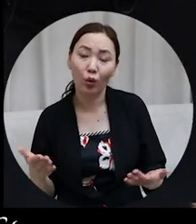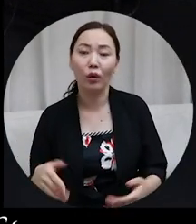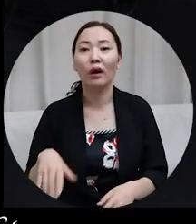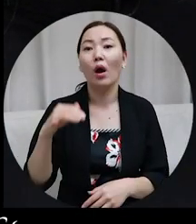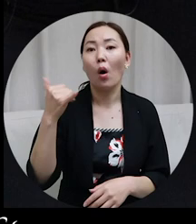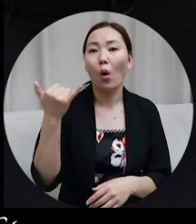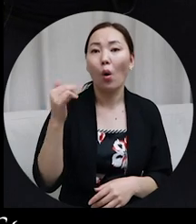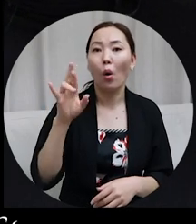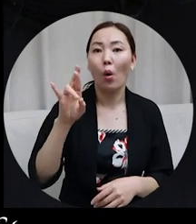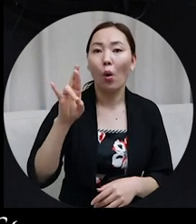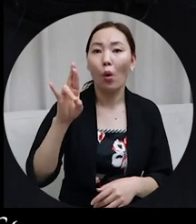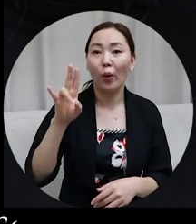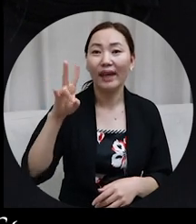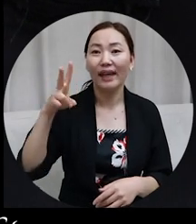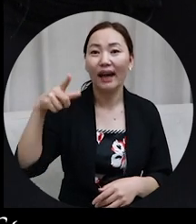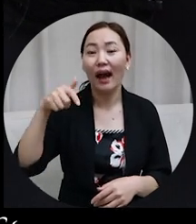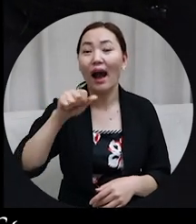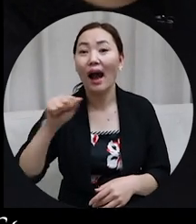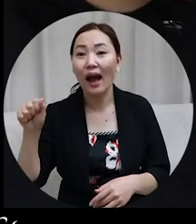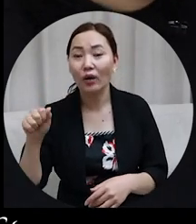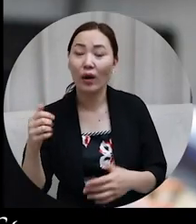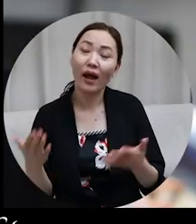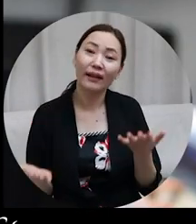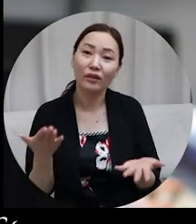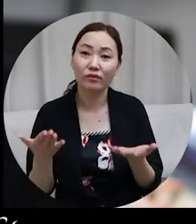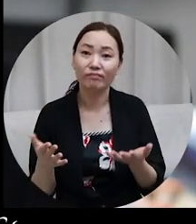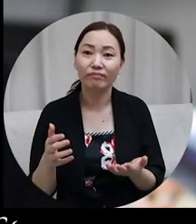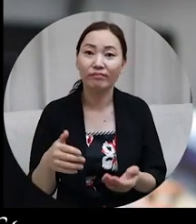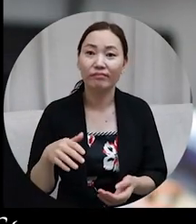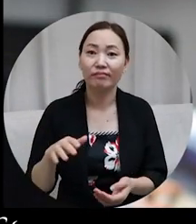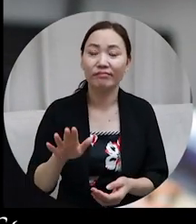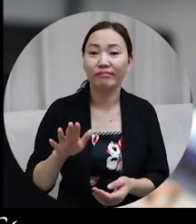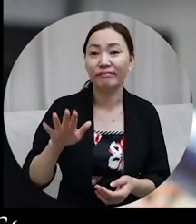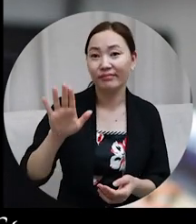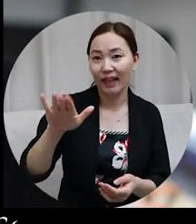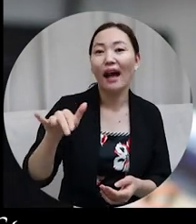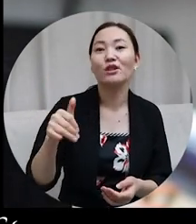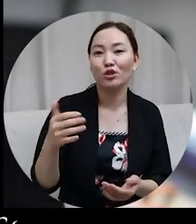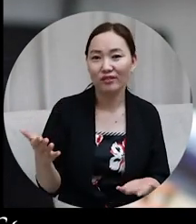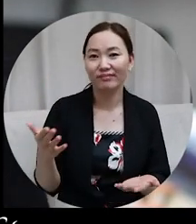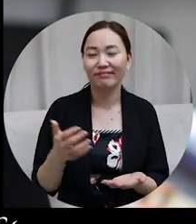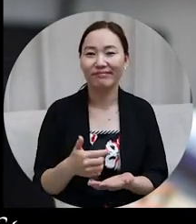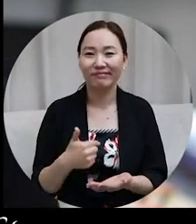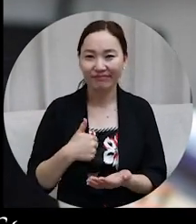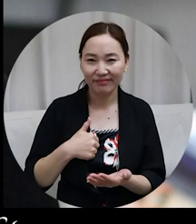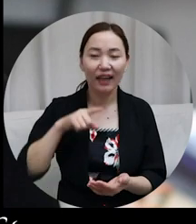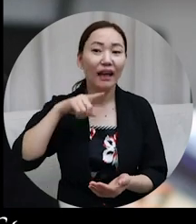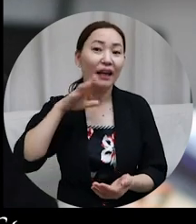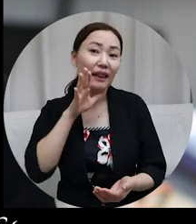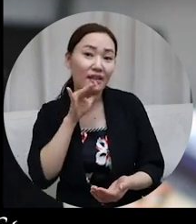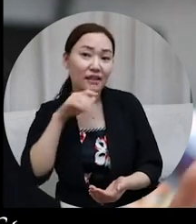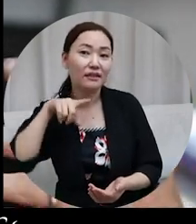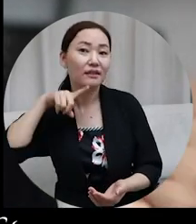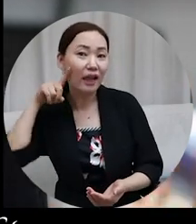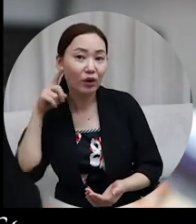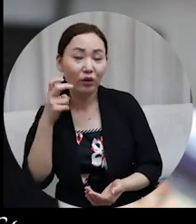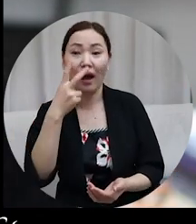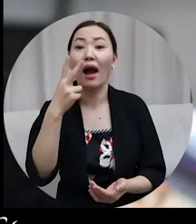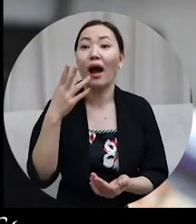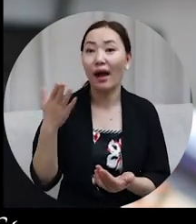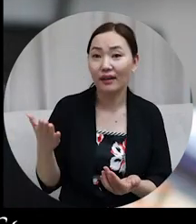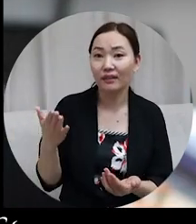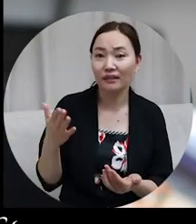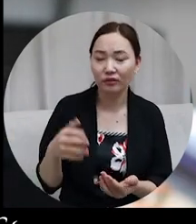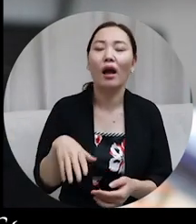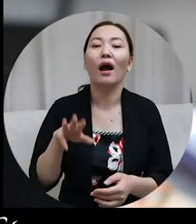аль нь зөвхөн сонсогдож байна. Өөрөө сонголч. Би уг нь яг наснаасаа гайвуу залуухан. Одоо уянга гэж